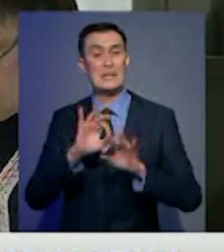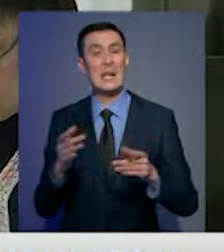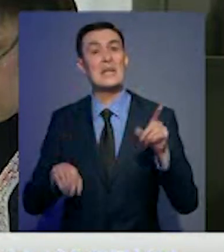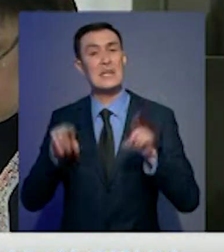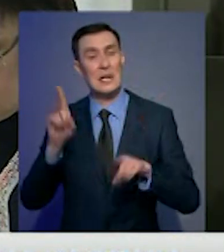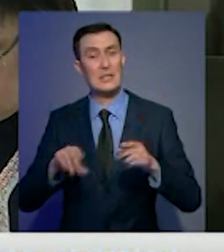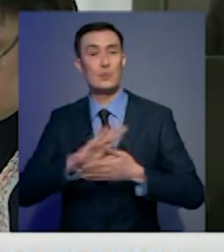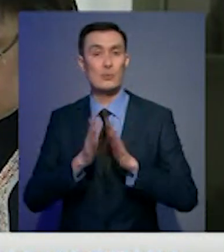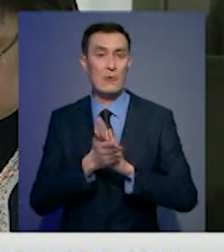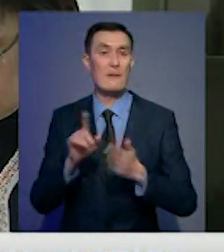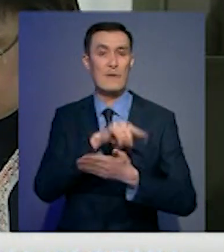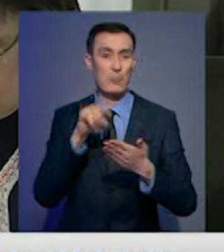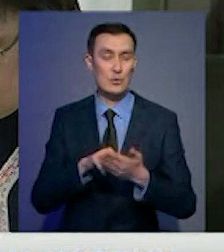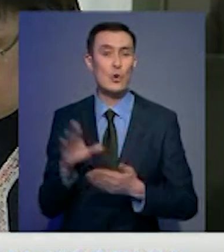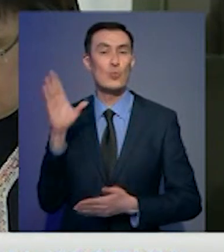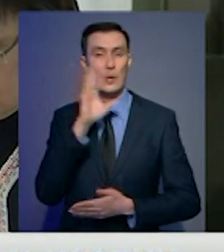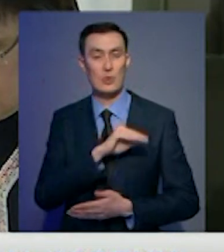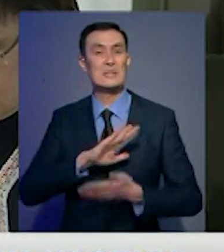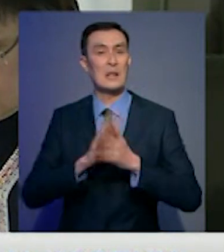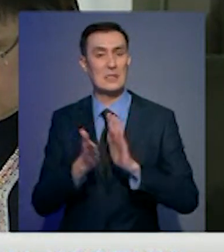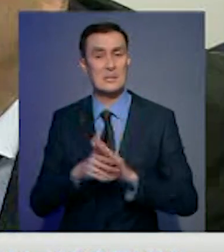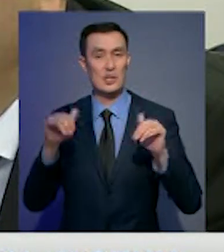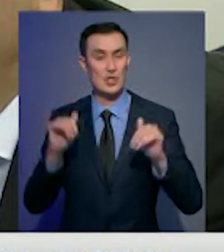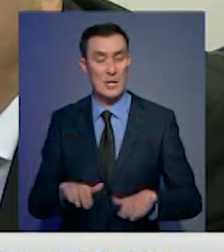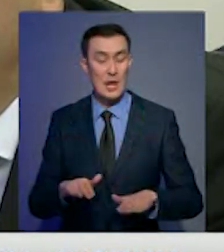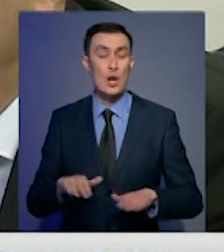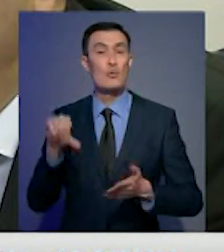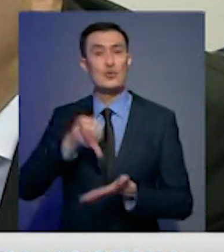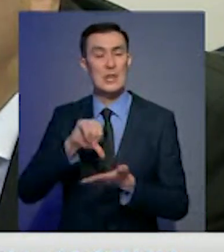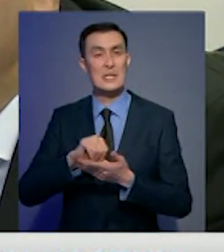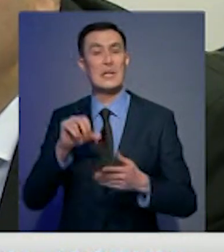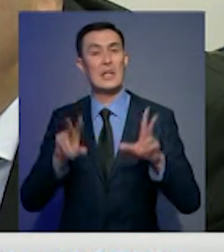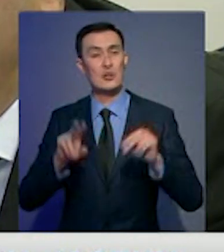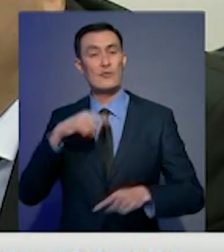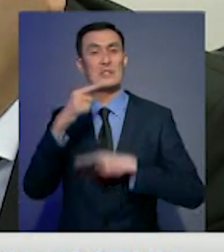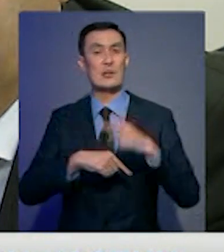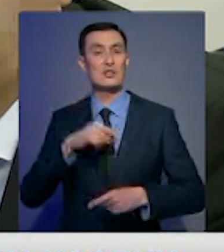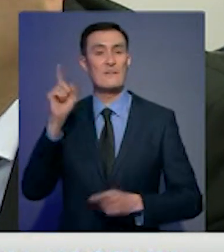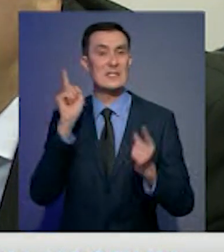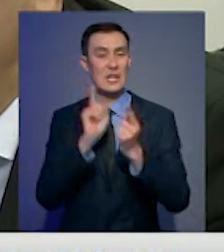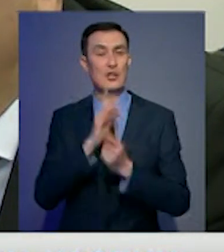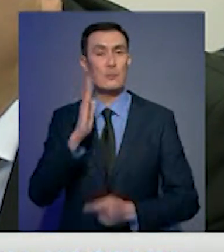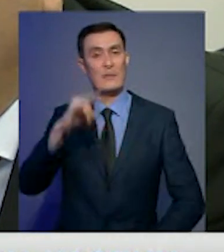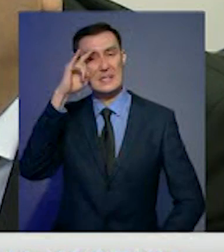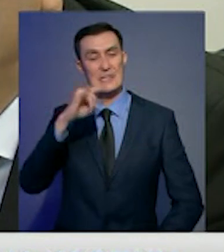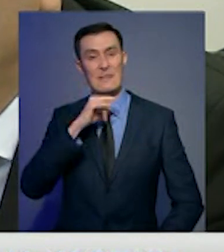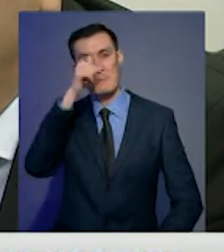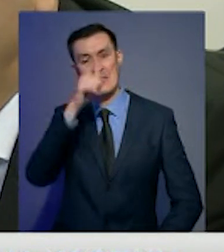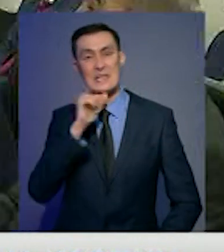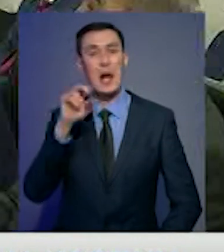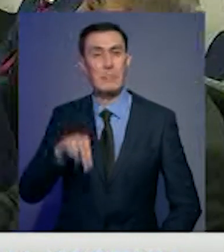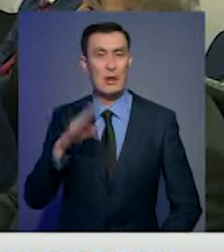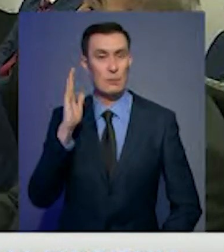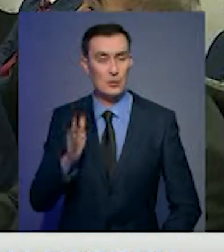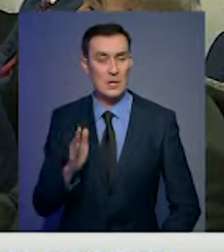некоторые позиции уже удалось согласовать. Участники надеются, что следующая встреча, которая пройдет в Казахстане в апреле этого года,